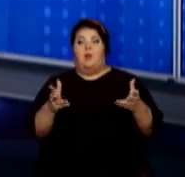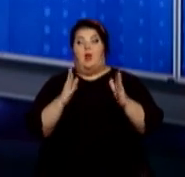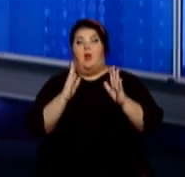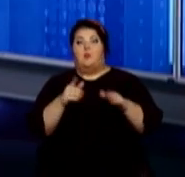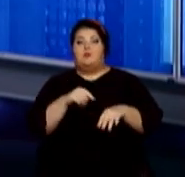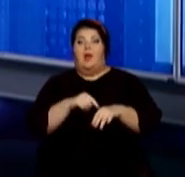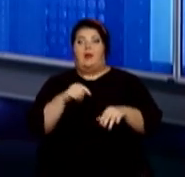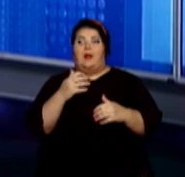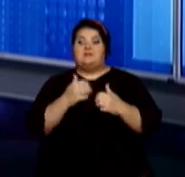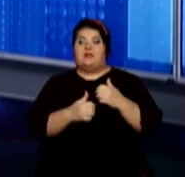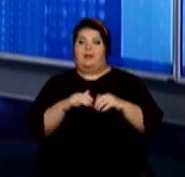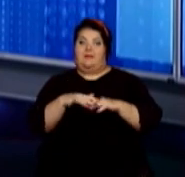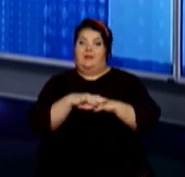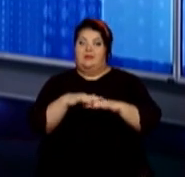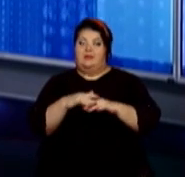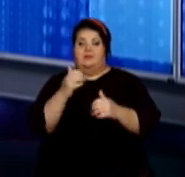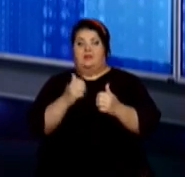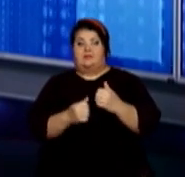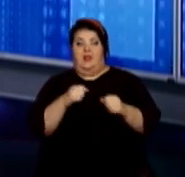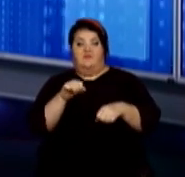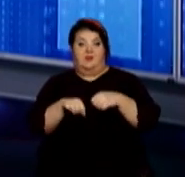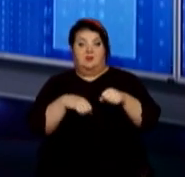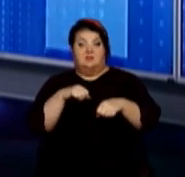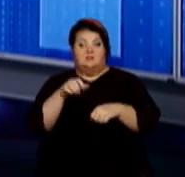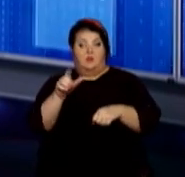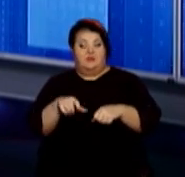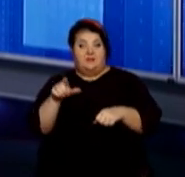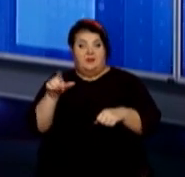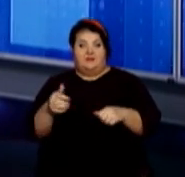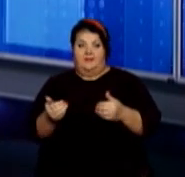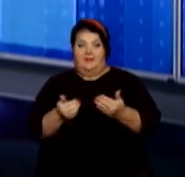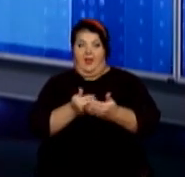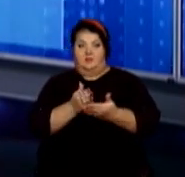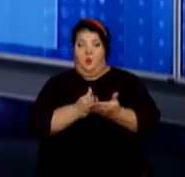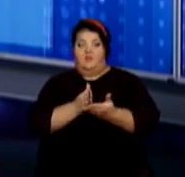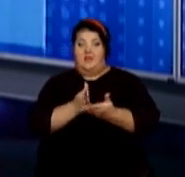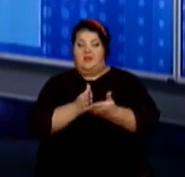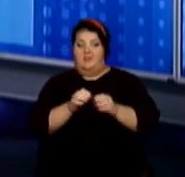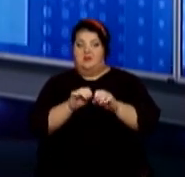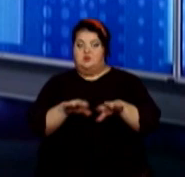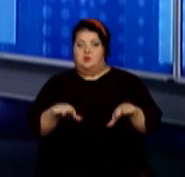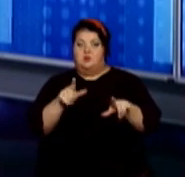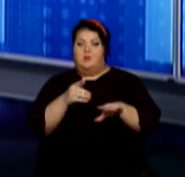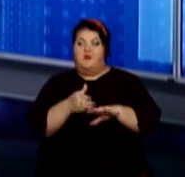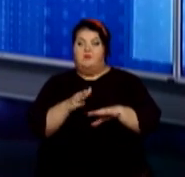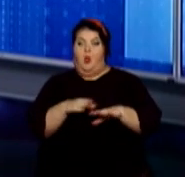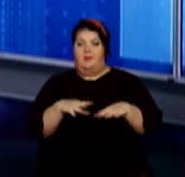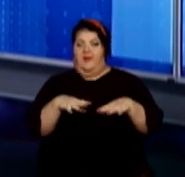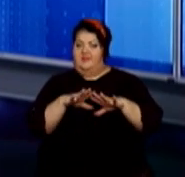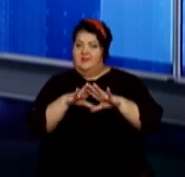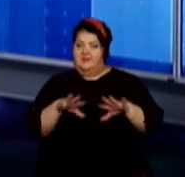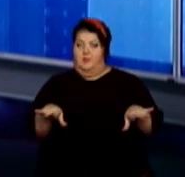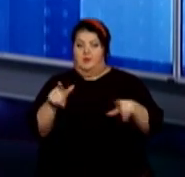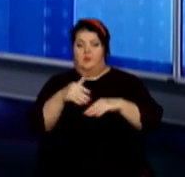населення, серед автомобілістів, серед велосипедистів на нову інфраструктуру. Її в Полтаві не було. Там були окремі якісь там ділянки по